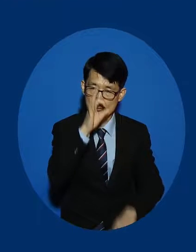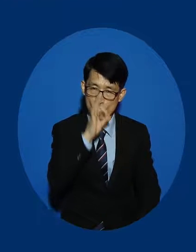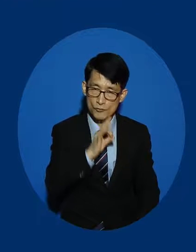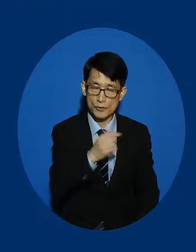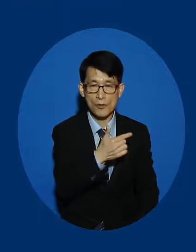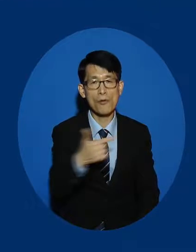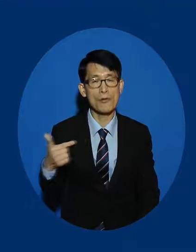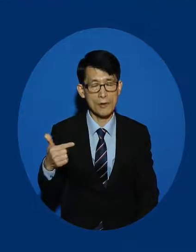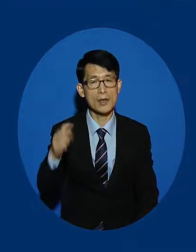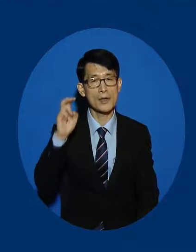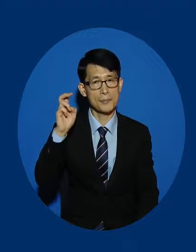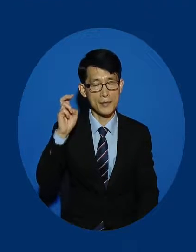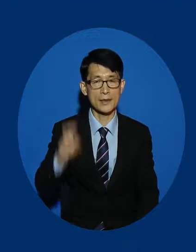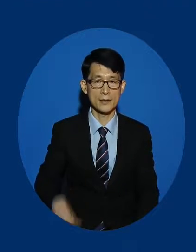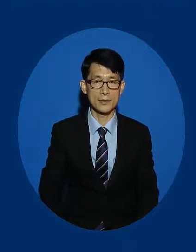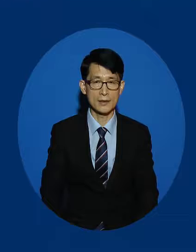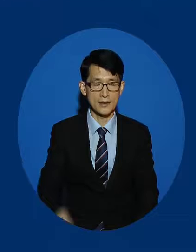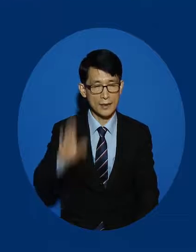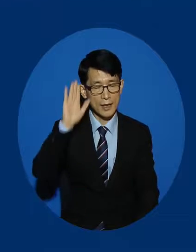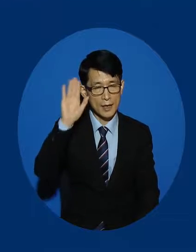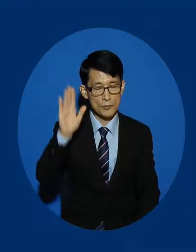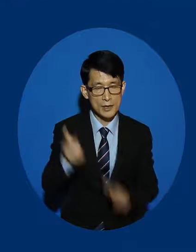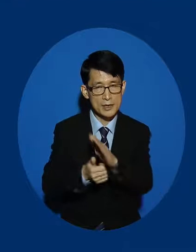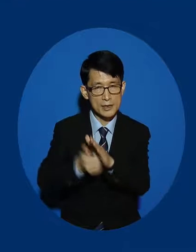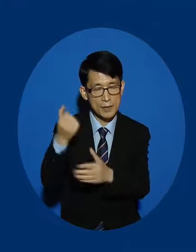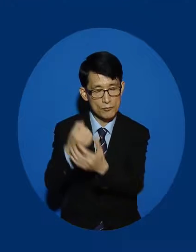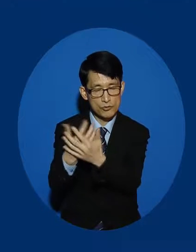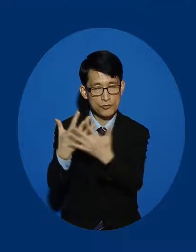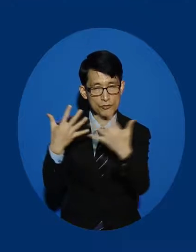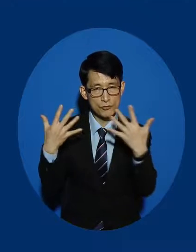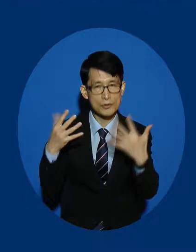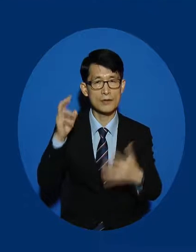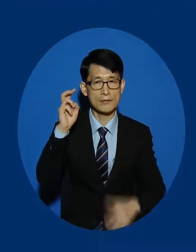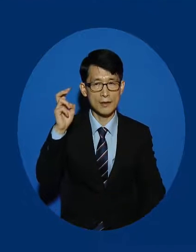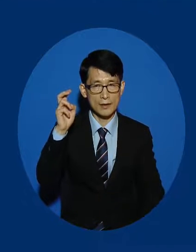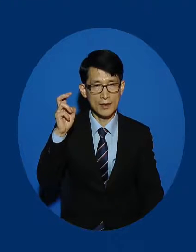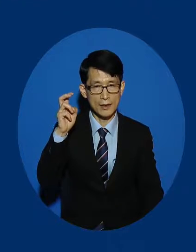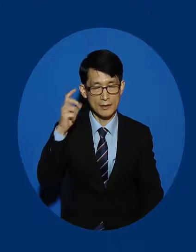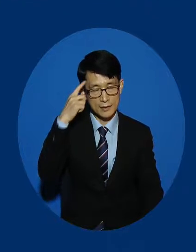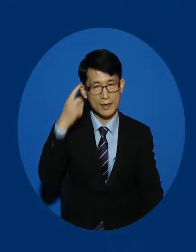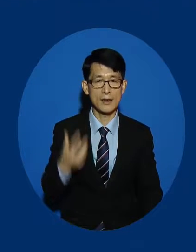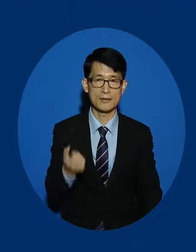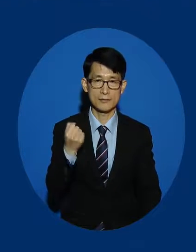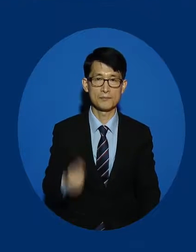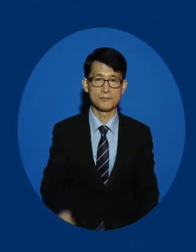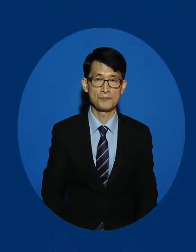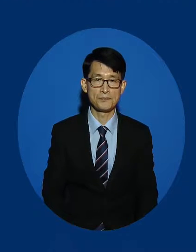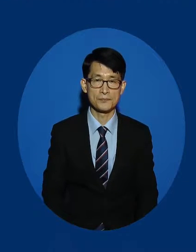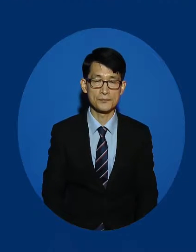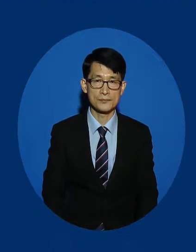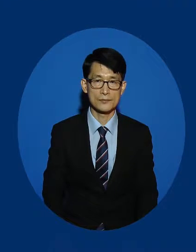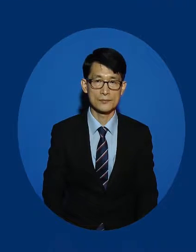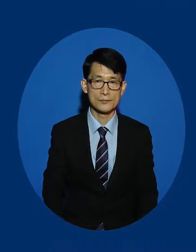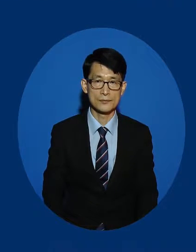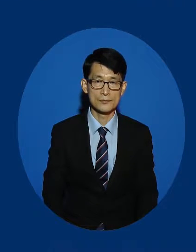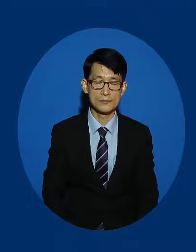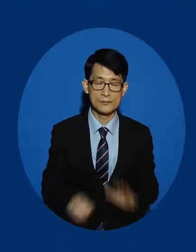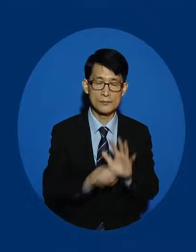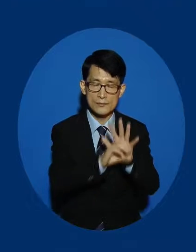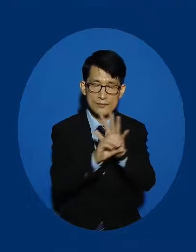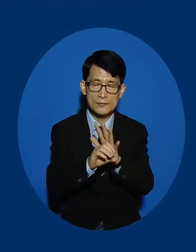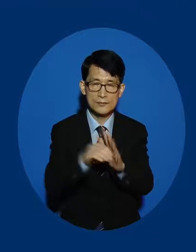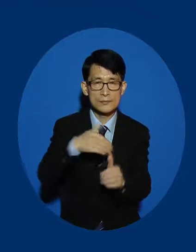앞으로의 방향은 어둡지 않을 것이라는 말씀을 개괄적으로 드리고 본론으로 들어가겠습니다.